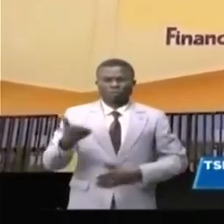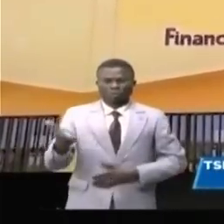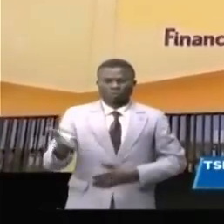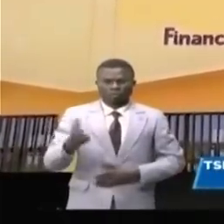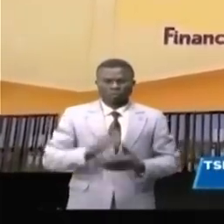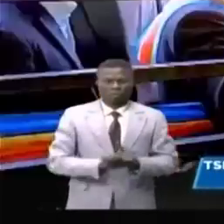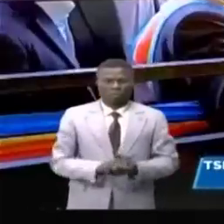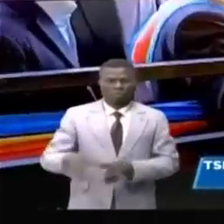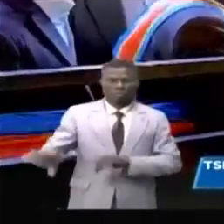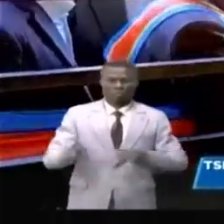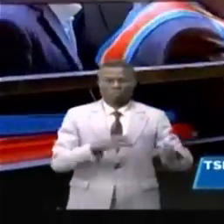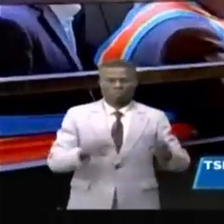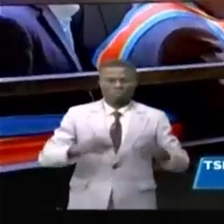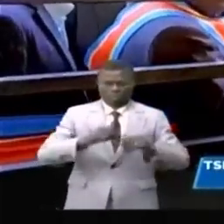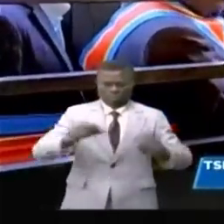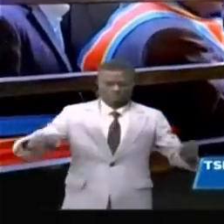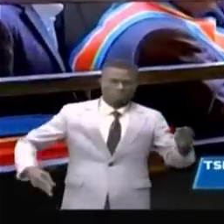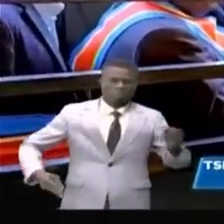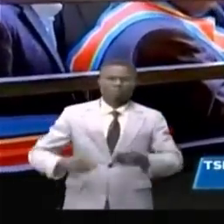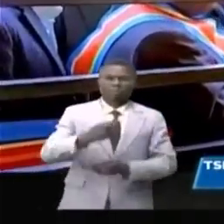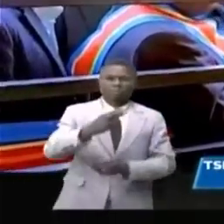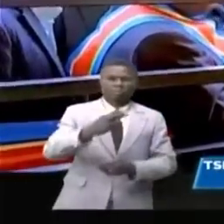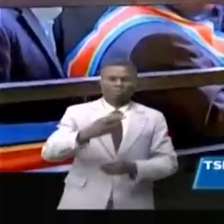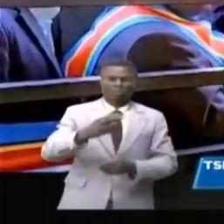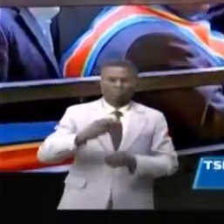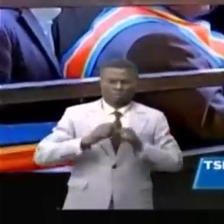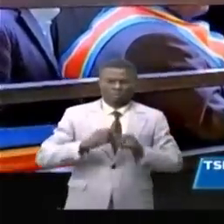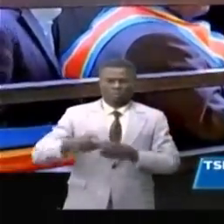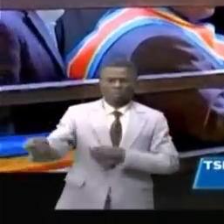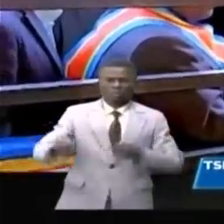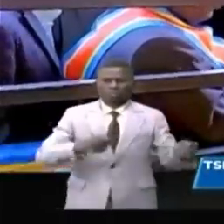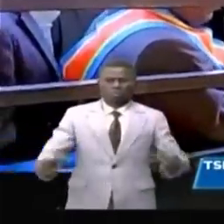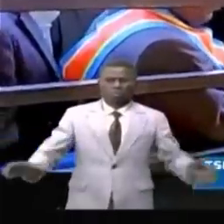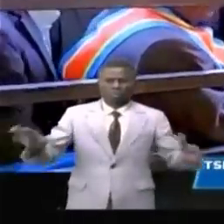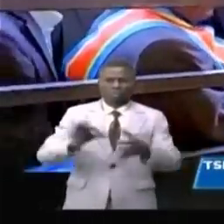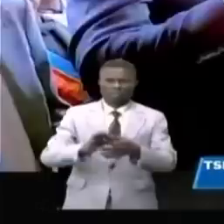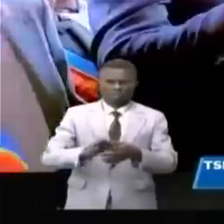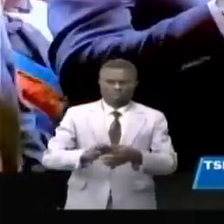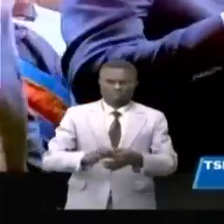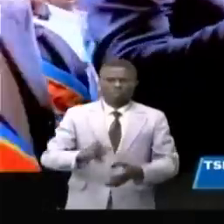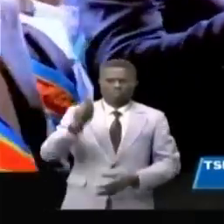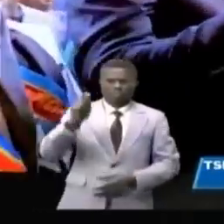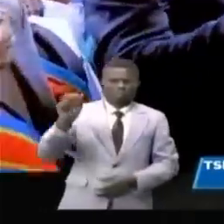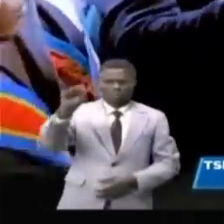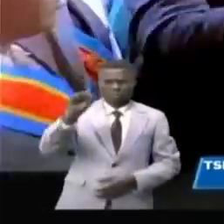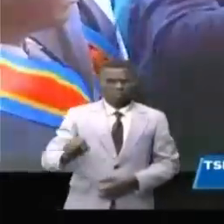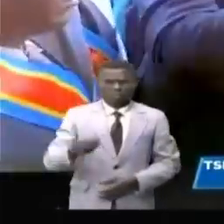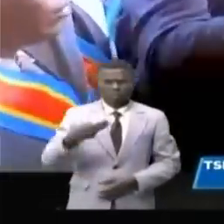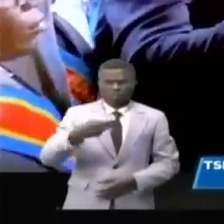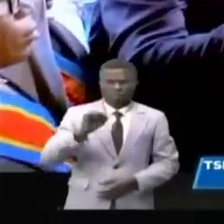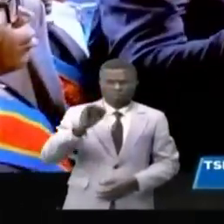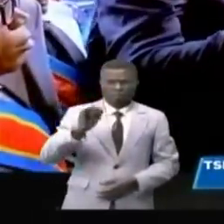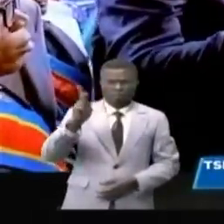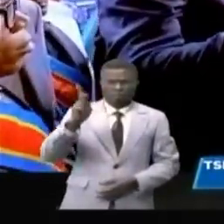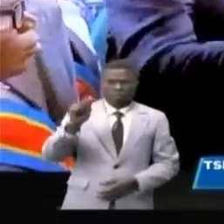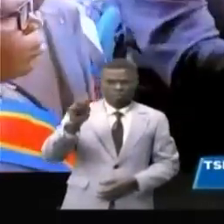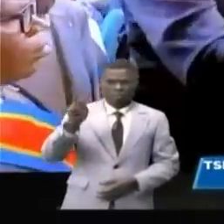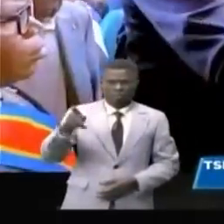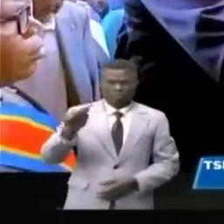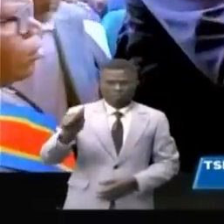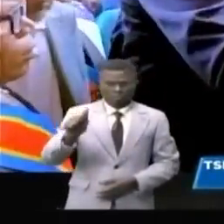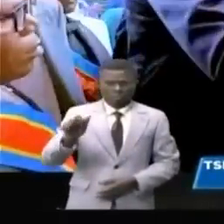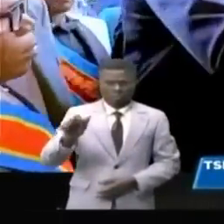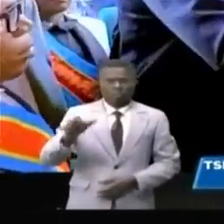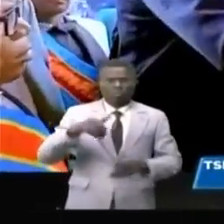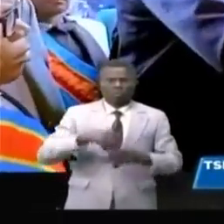La cérémonie de coupure de ribbons symbolique du marché de la réconciliation de Tshikapa a eu lieu le lundi 21 août 2023